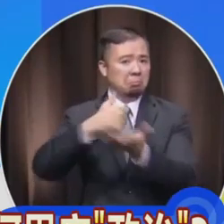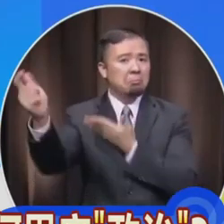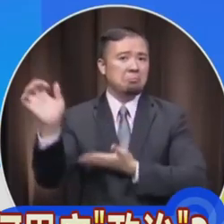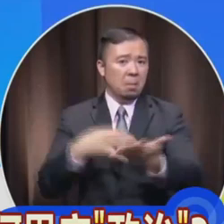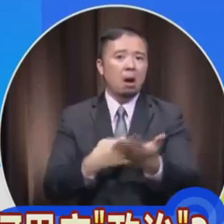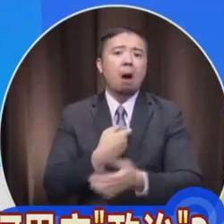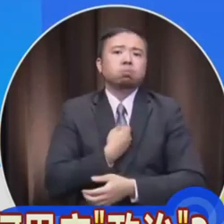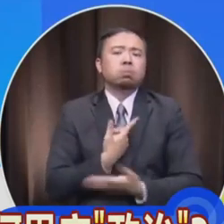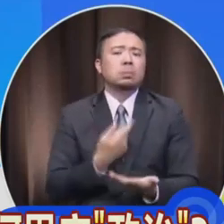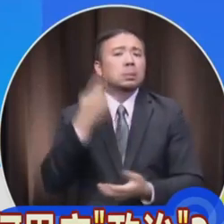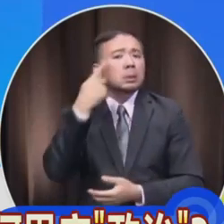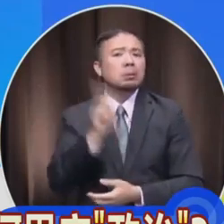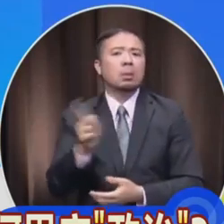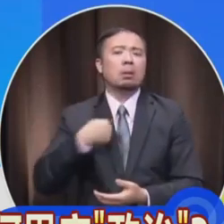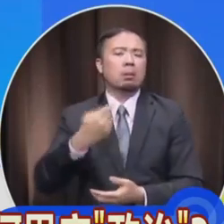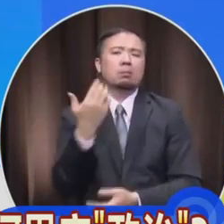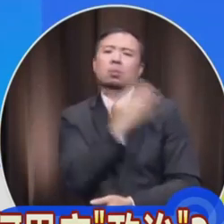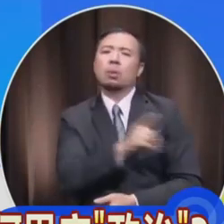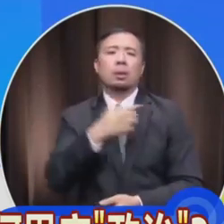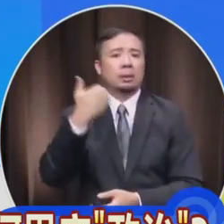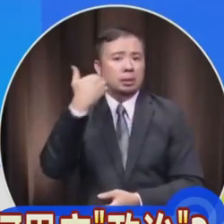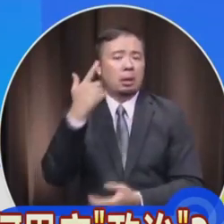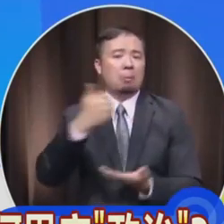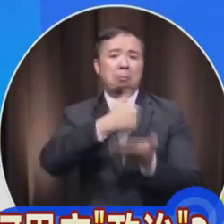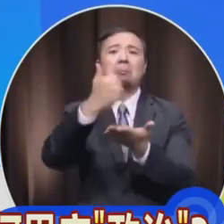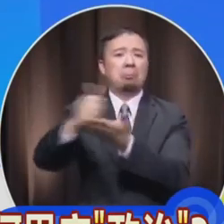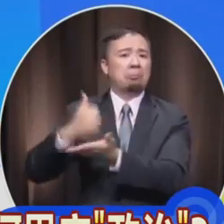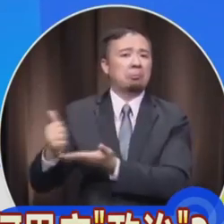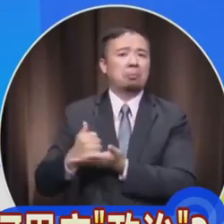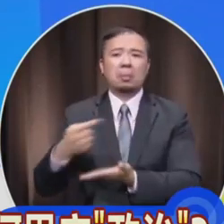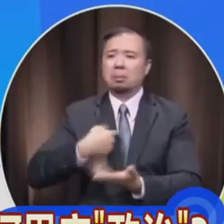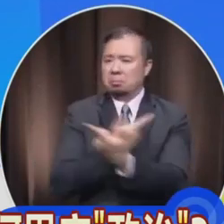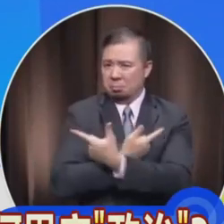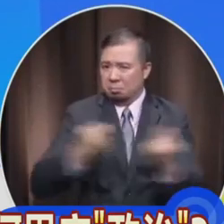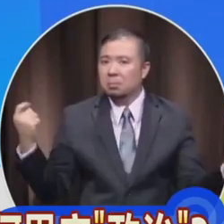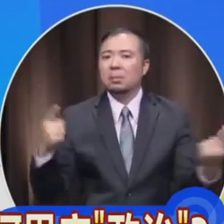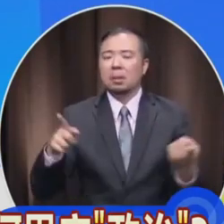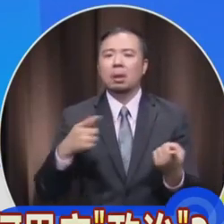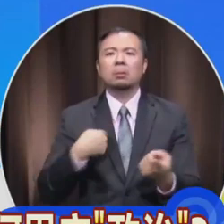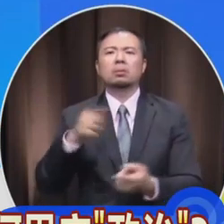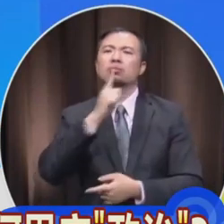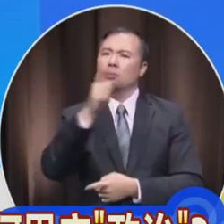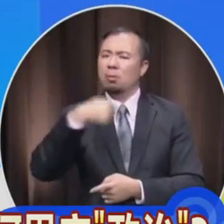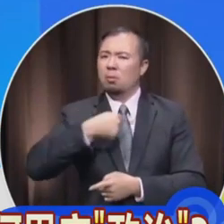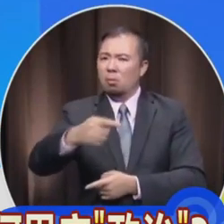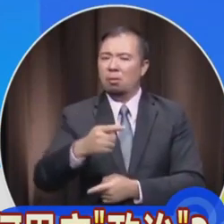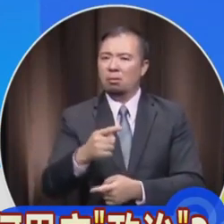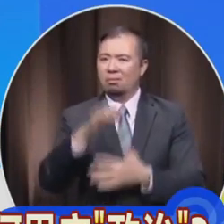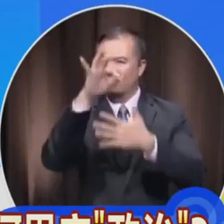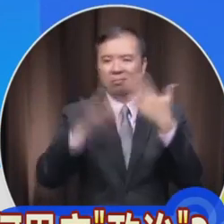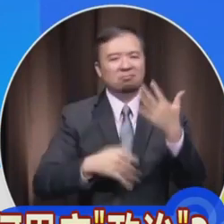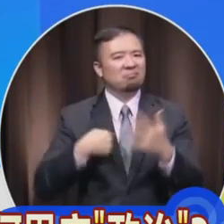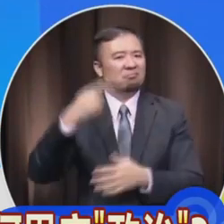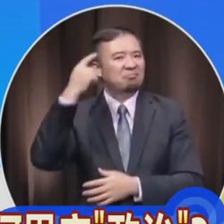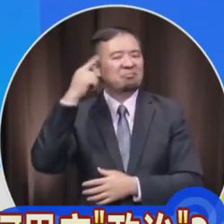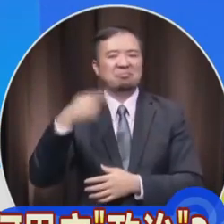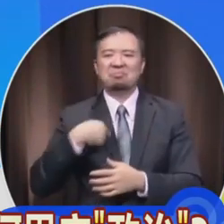何围墙在的。你倒过来说我有围墙，我觉得我不太能接受，我先澄清一下。第二个问